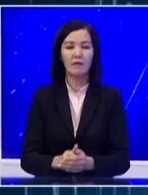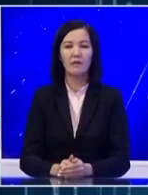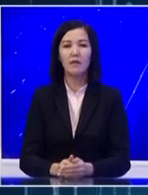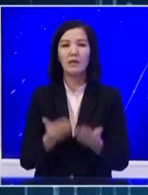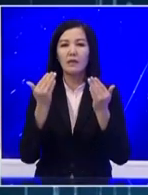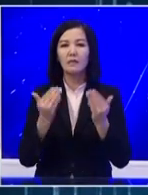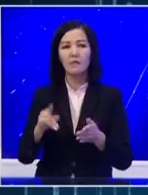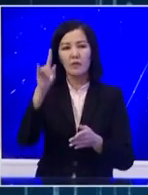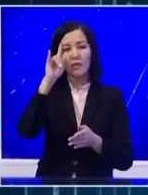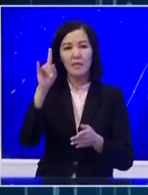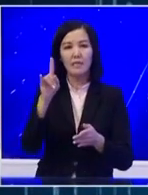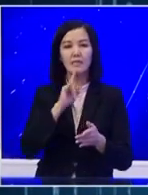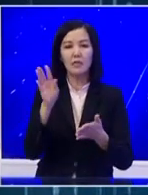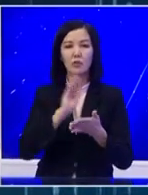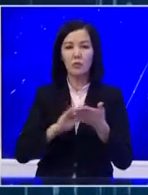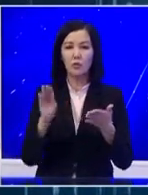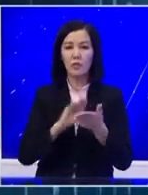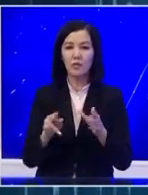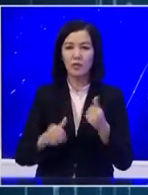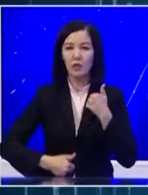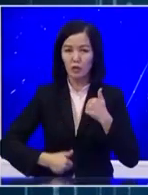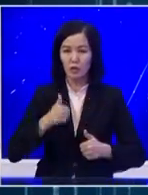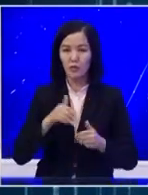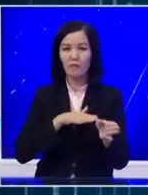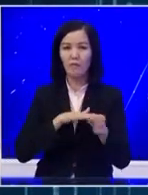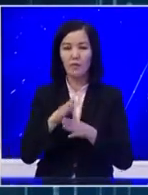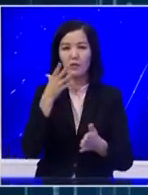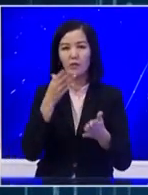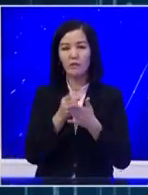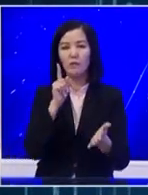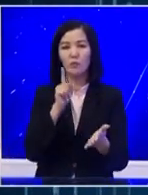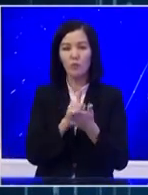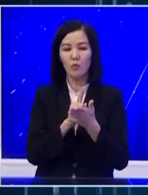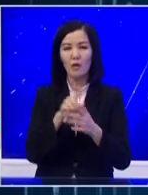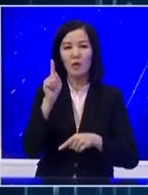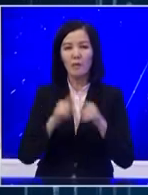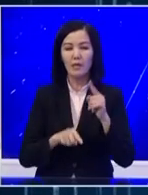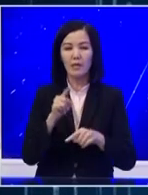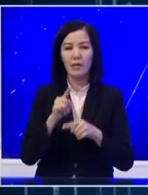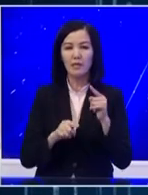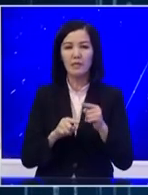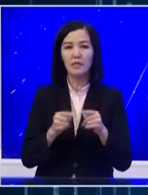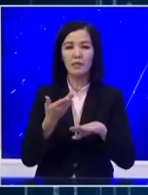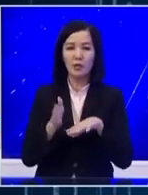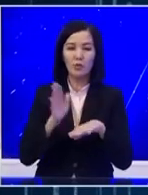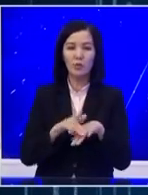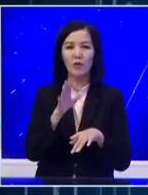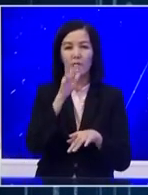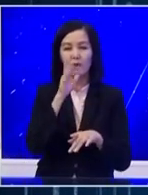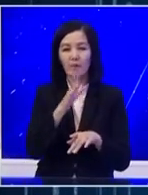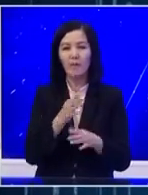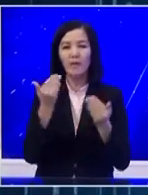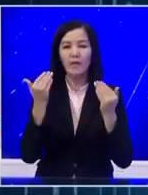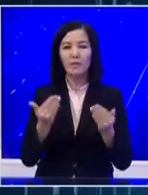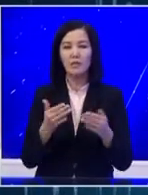Сегодня казахстанские журналисты с честью выполняют свой долг, проявляя безусловный патриотизм. В это непростое время ваша сопричастность к судьбам страны и народа важна